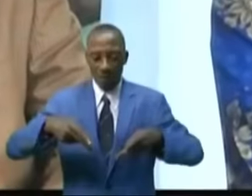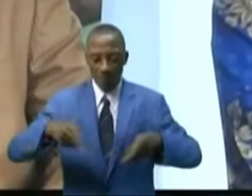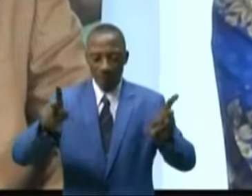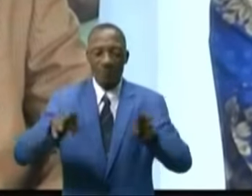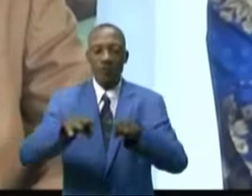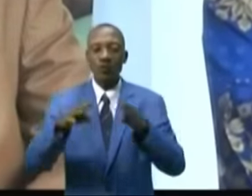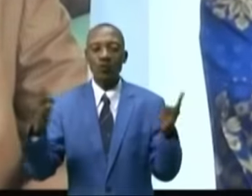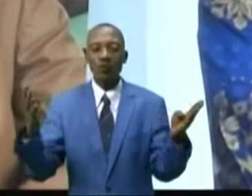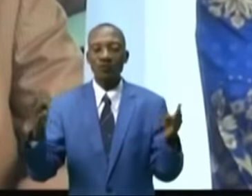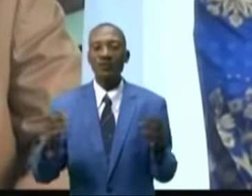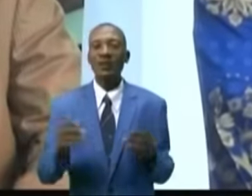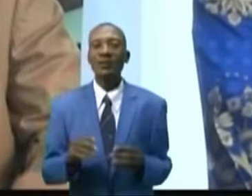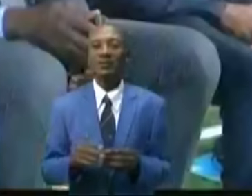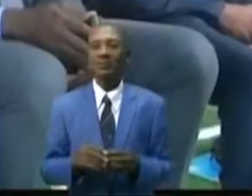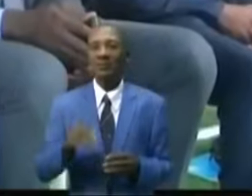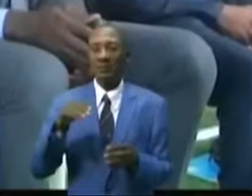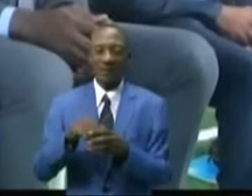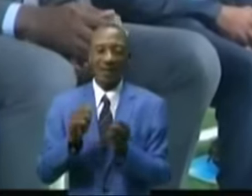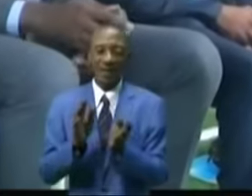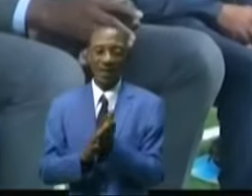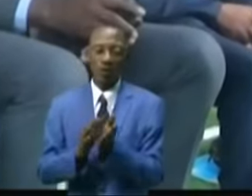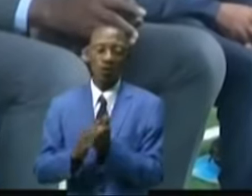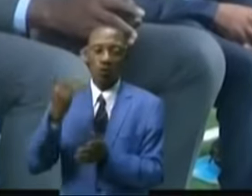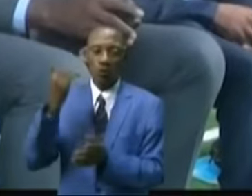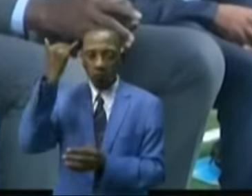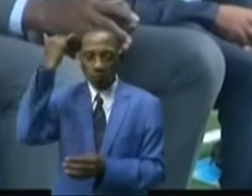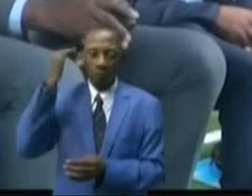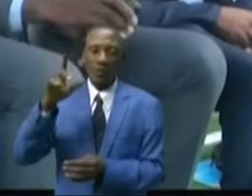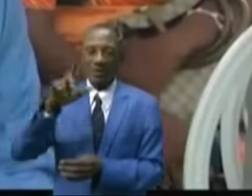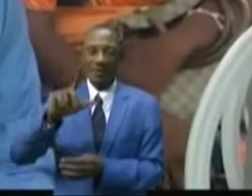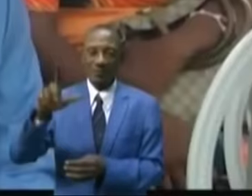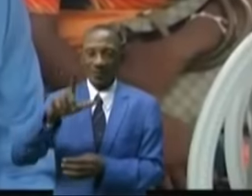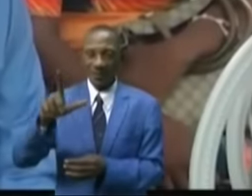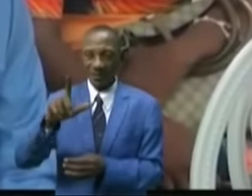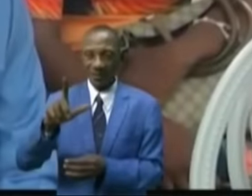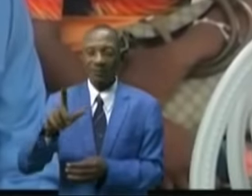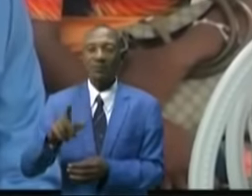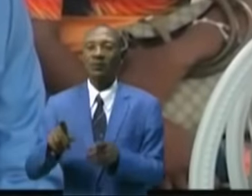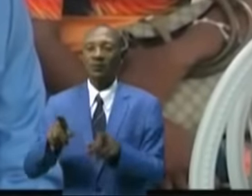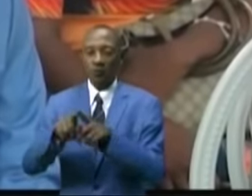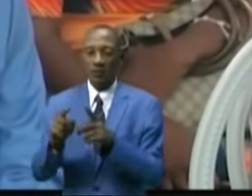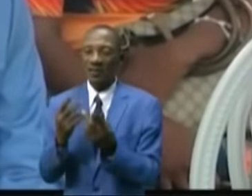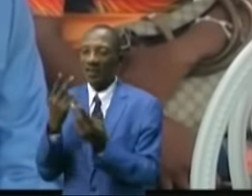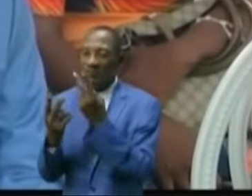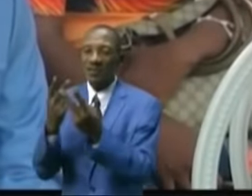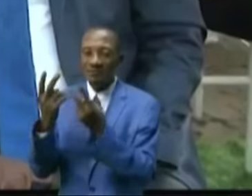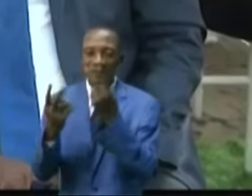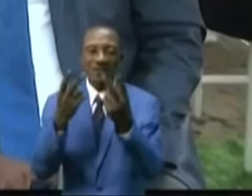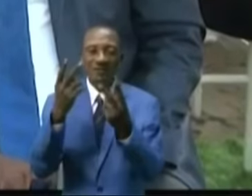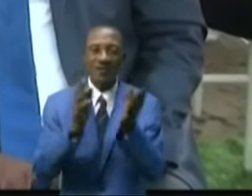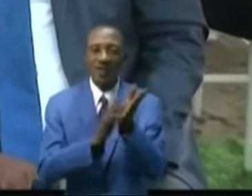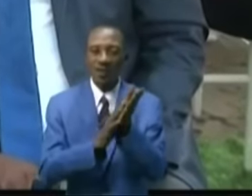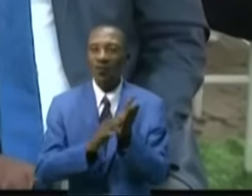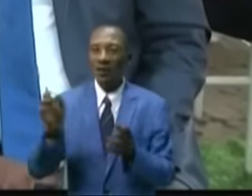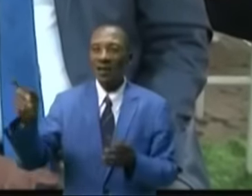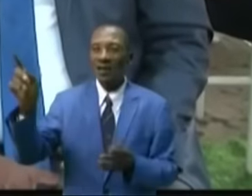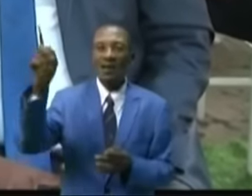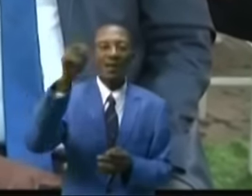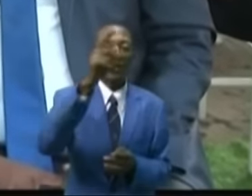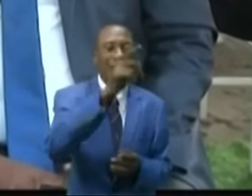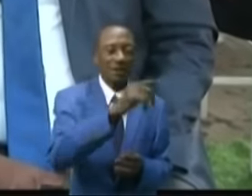à l'Institut Lumumba de Limité lors de sa tournée dans quelques écoles de la ville-province Kinshasa. Exprimant sa